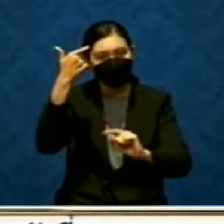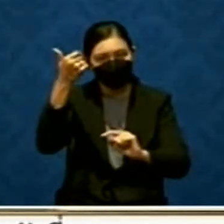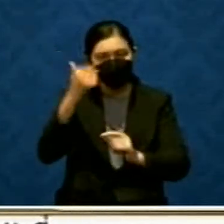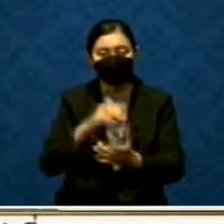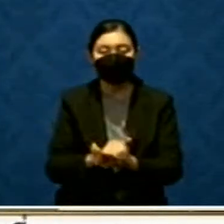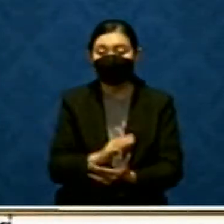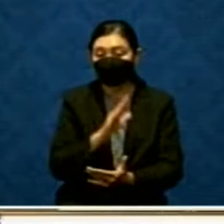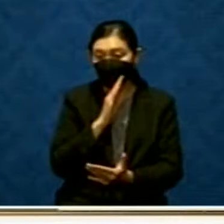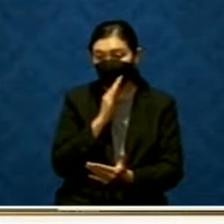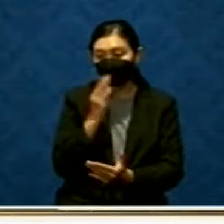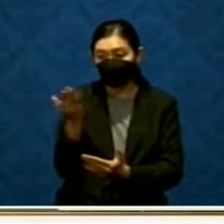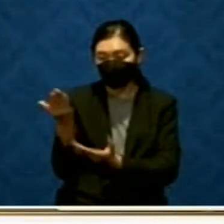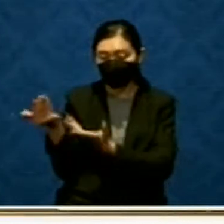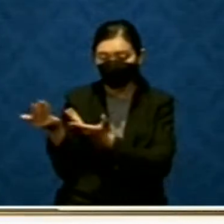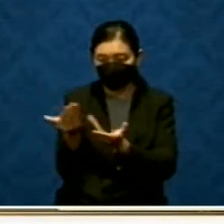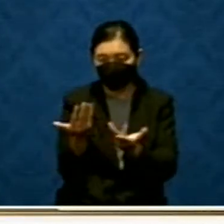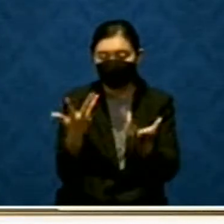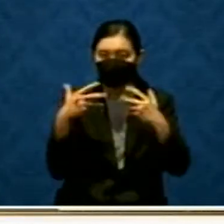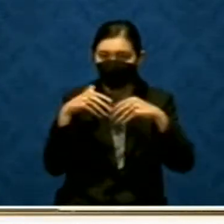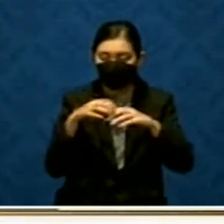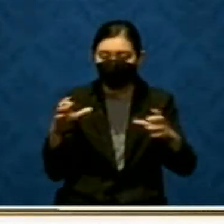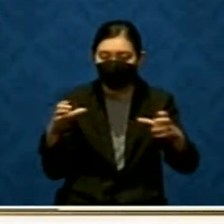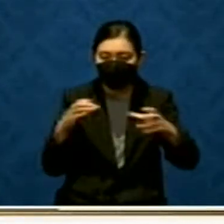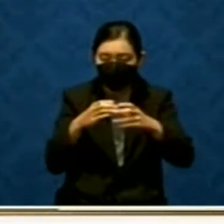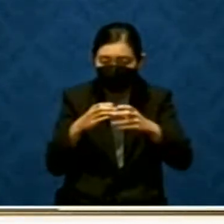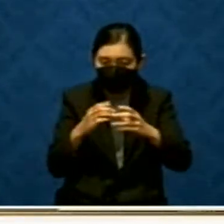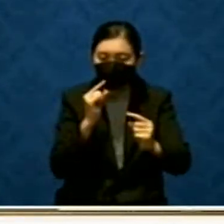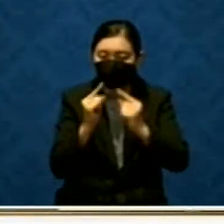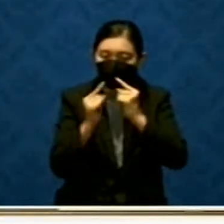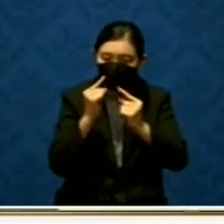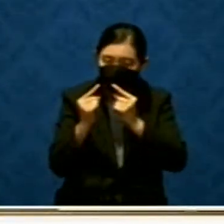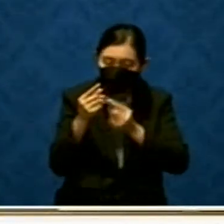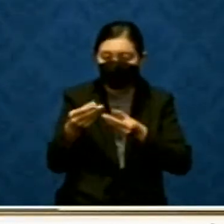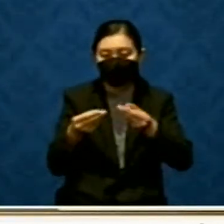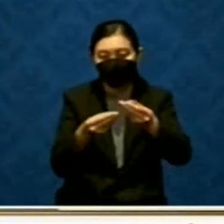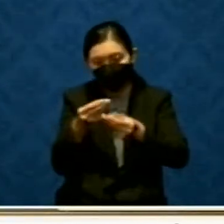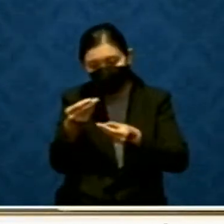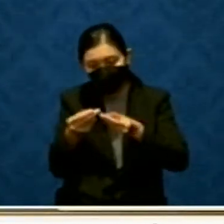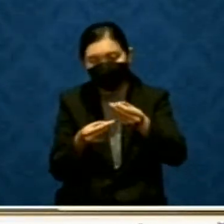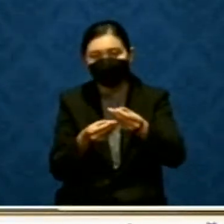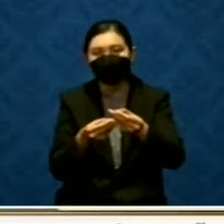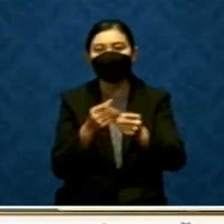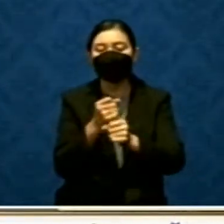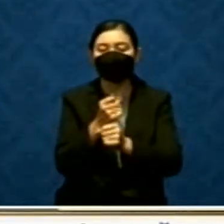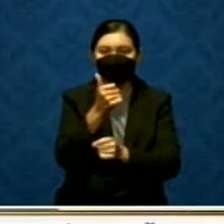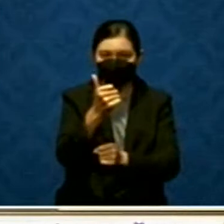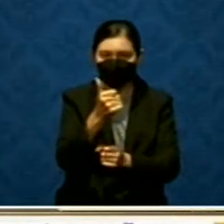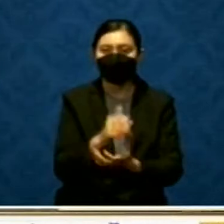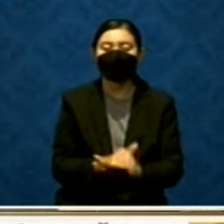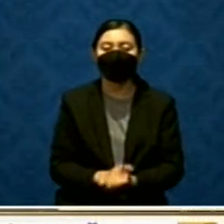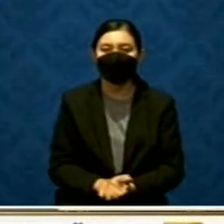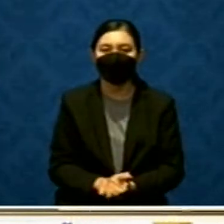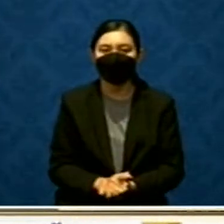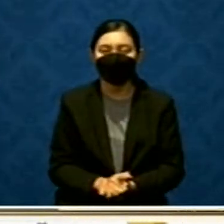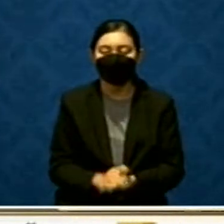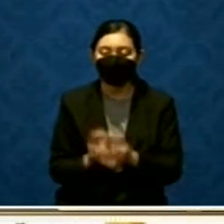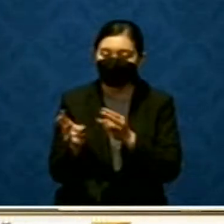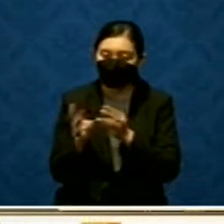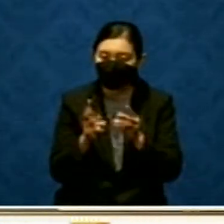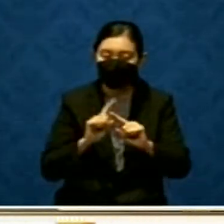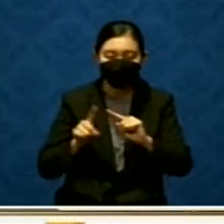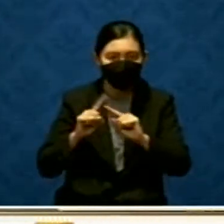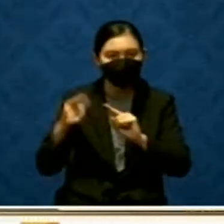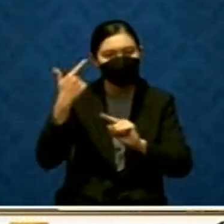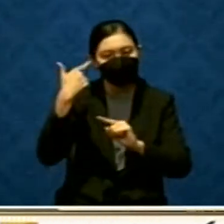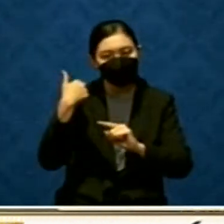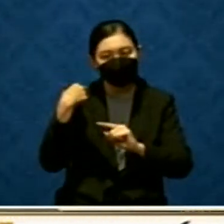าสได้สนทนานะครับแลกเปลี่ยนความรู้กันเพื่อทำให้เกิดสิ่งที่เป็นประโยชน์นะครับในเรื่องของการที่จะวางแผนพัฒนาน